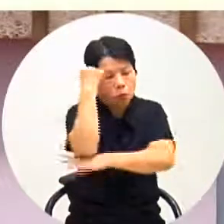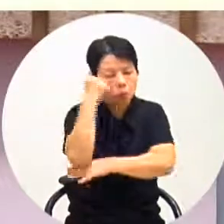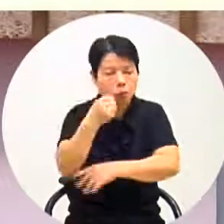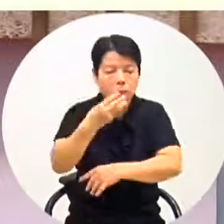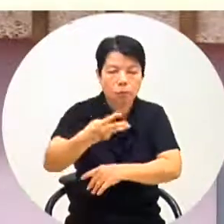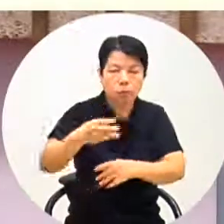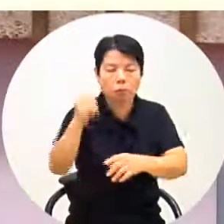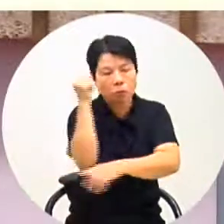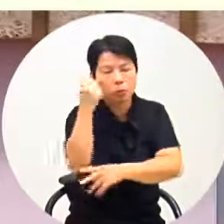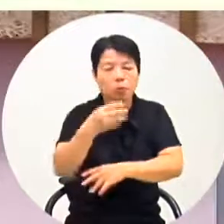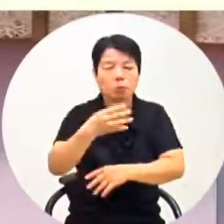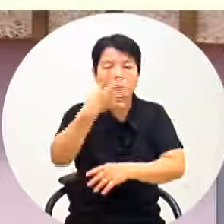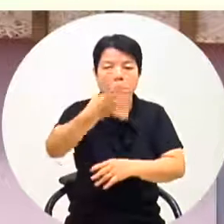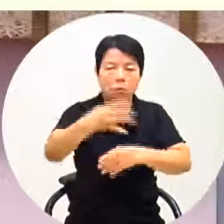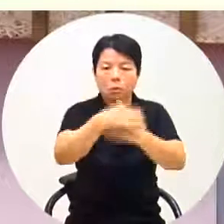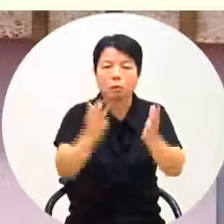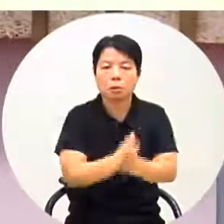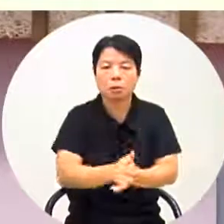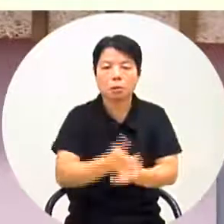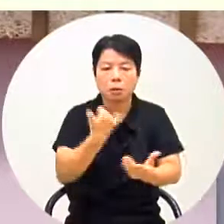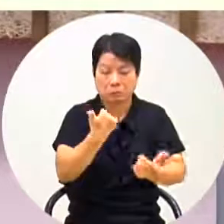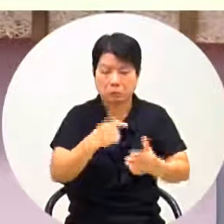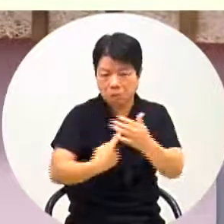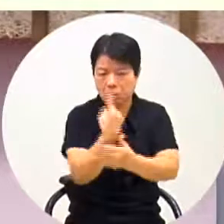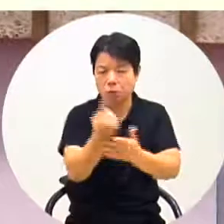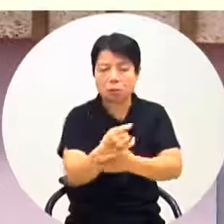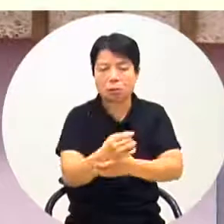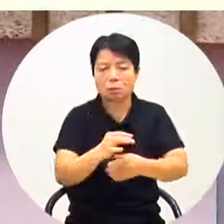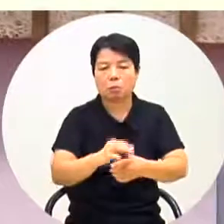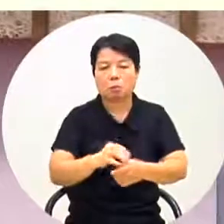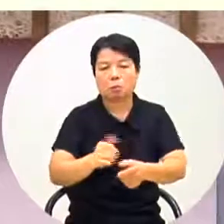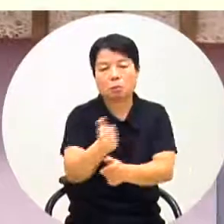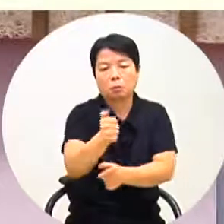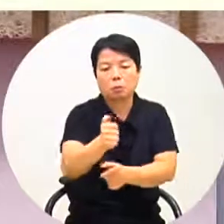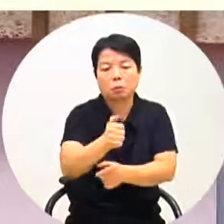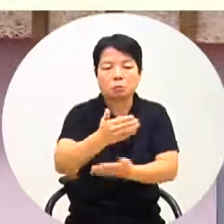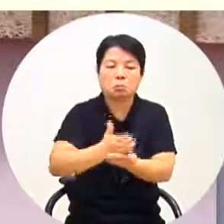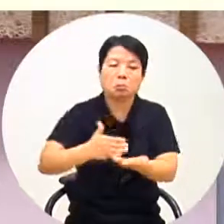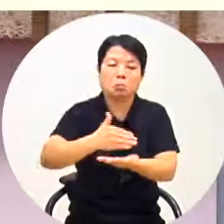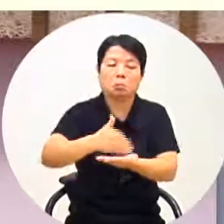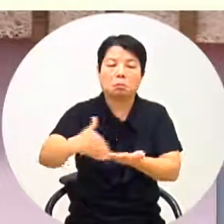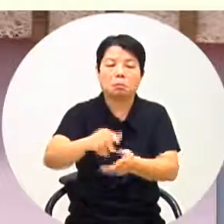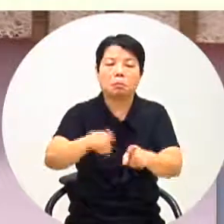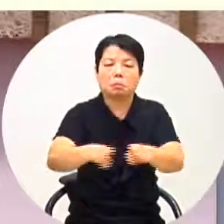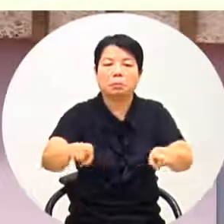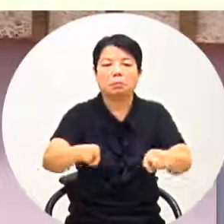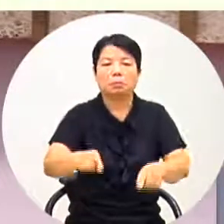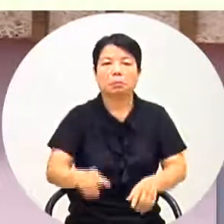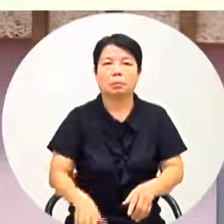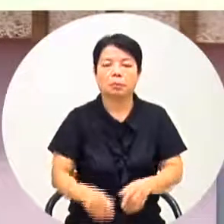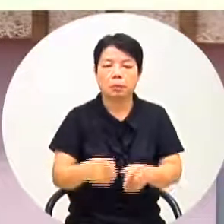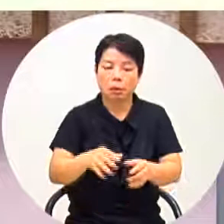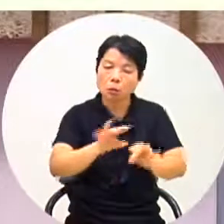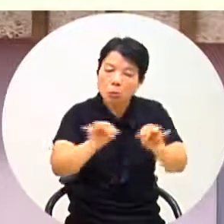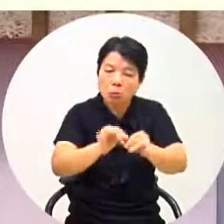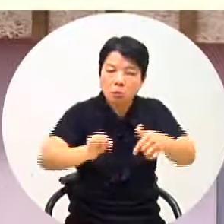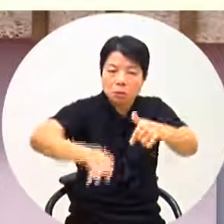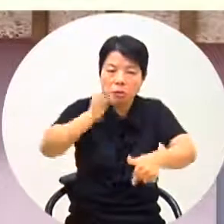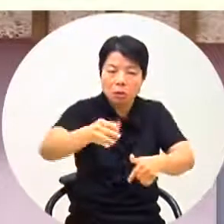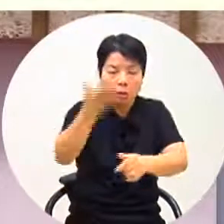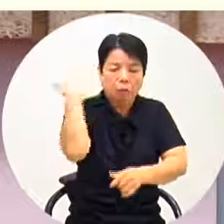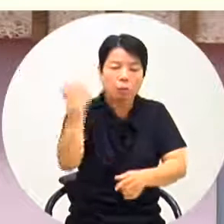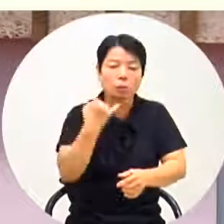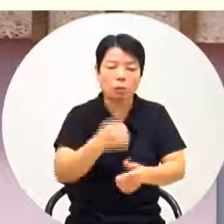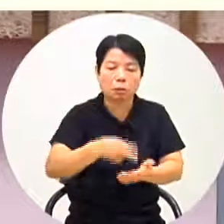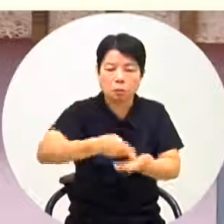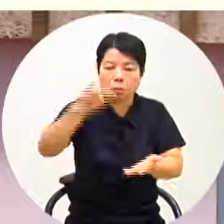平，当起五十平尔啦，哈。啊，但是土地愈来愈贵，哈。以前呢还可以二次施工，